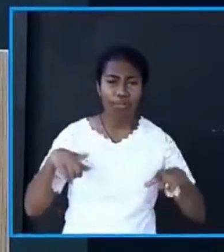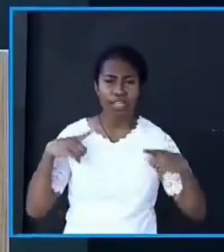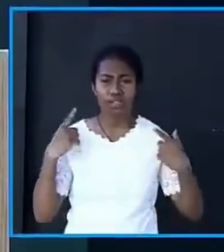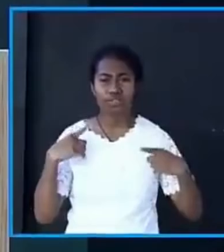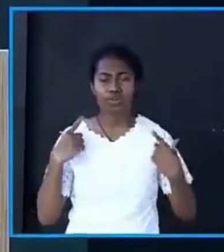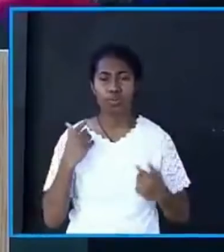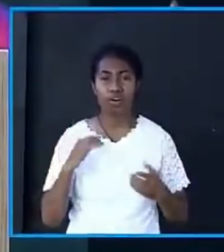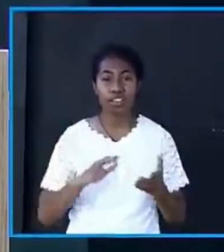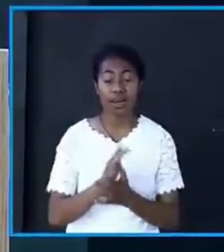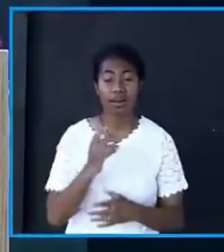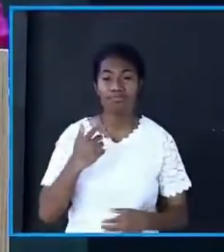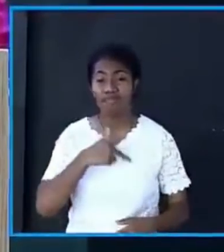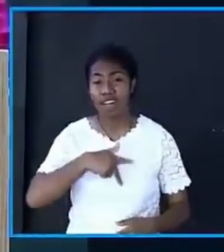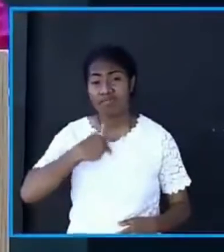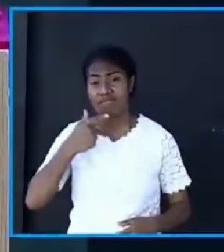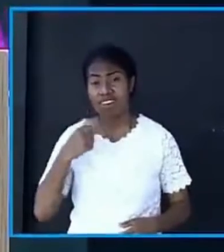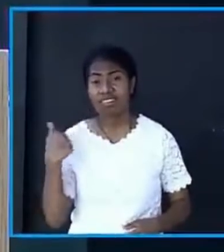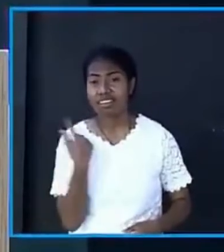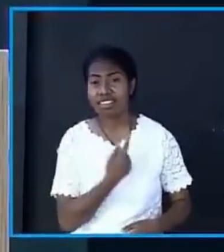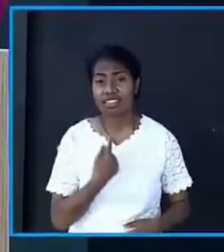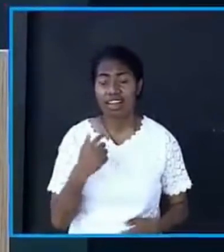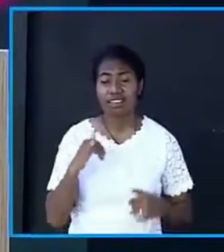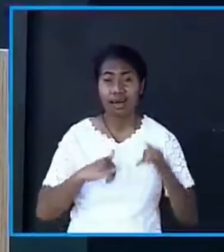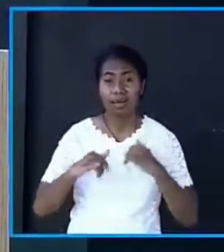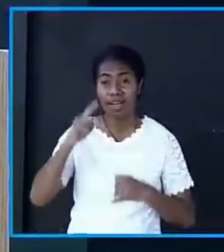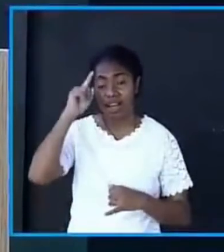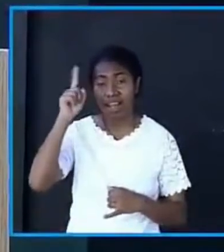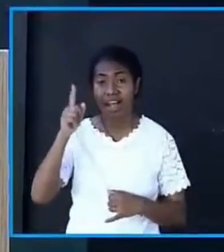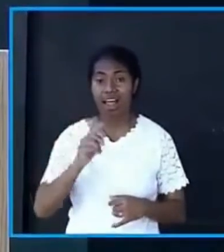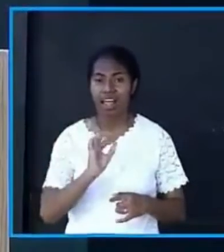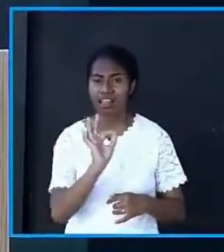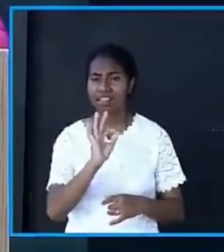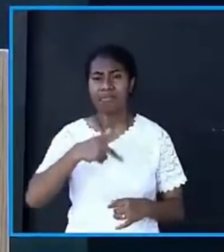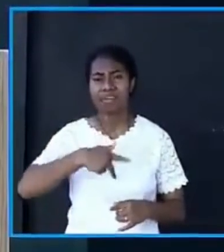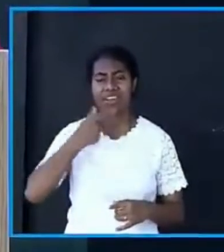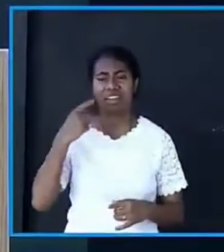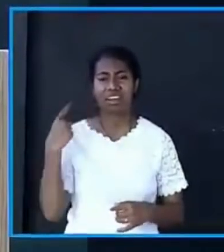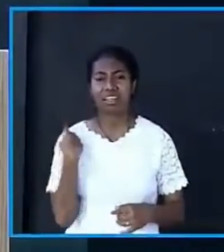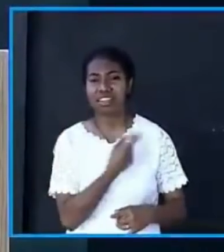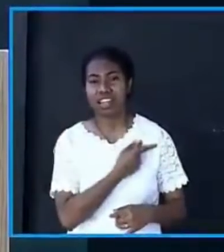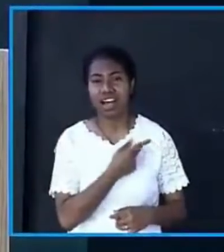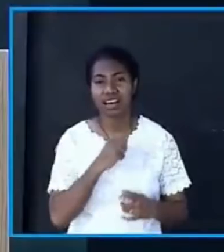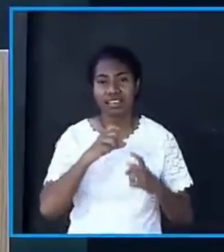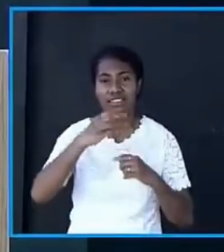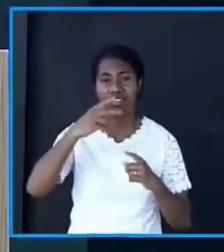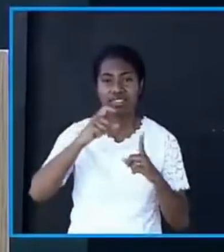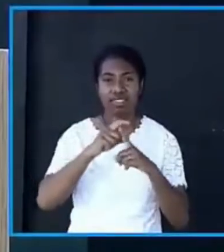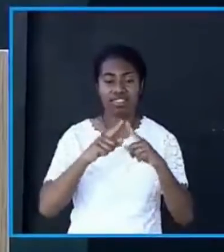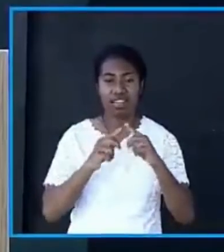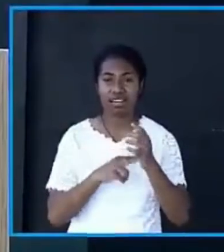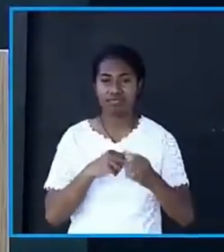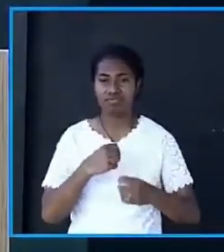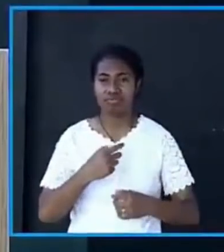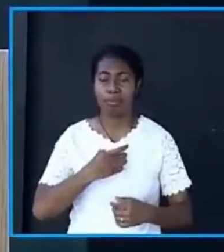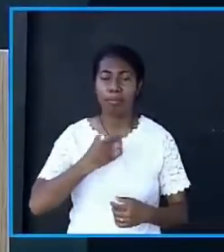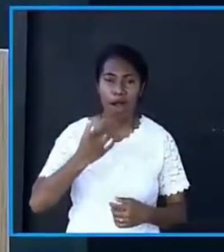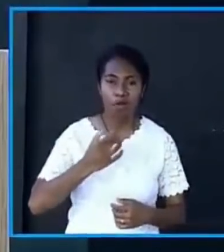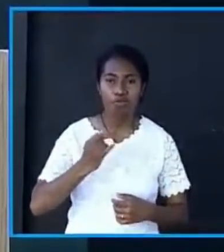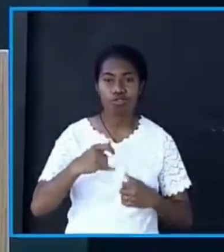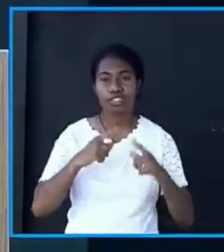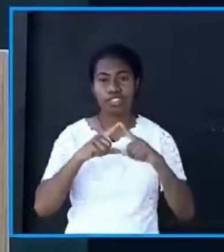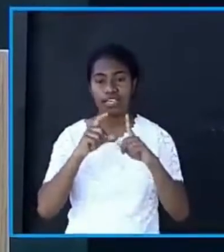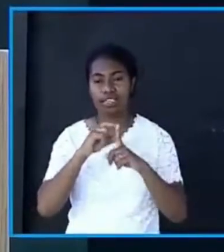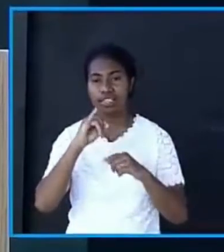sombong dan merasa bisa atuh segala-galanya tanpa sadar kita sedang menjadikan diri sebagai Allah